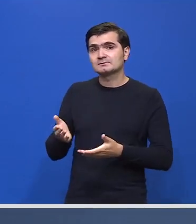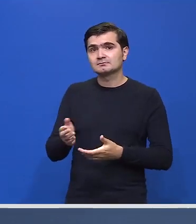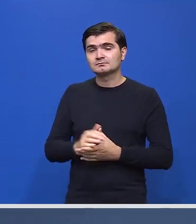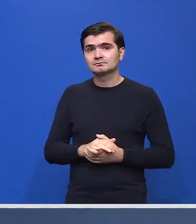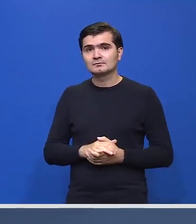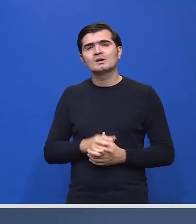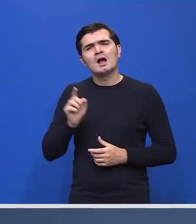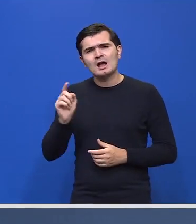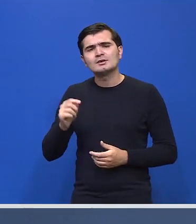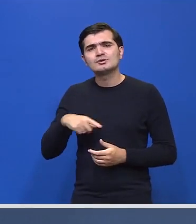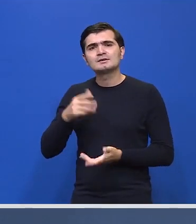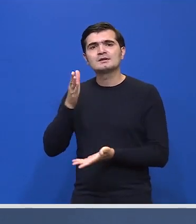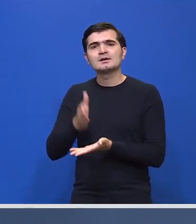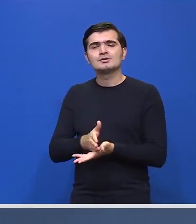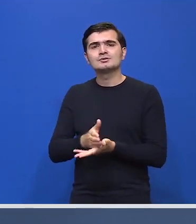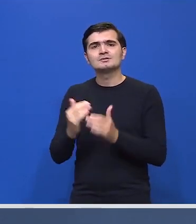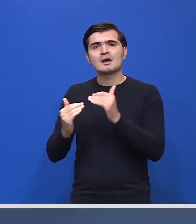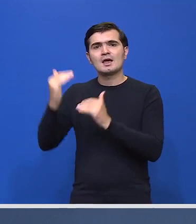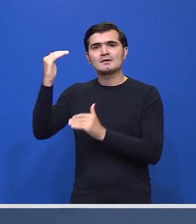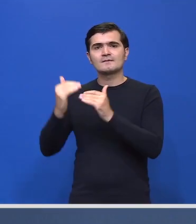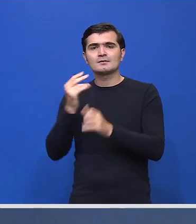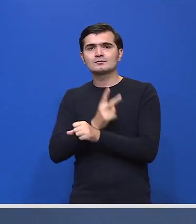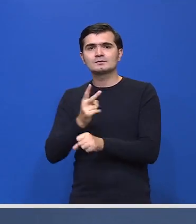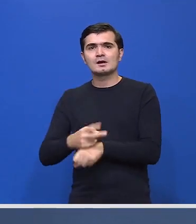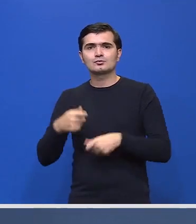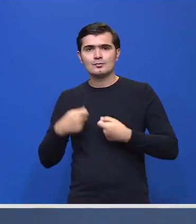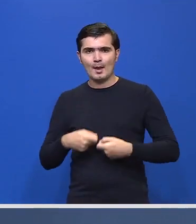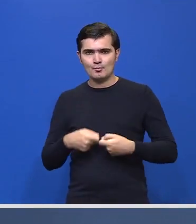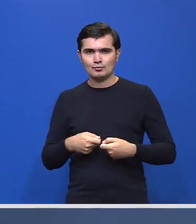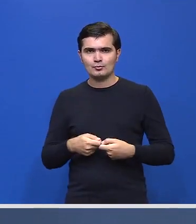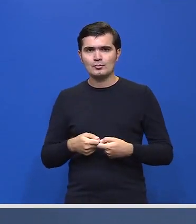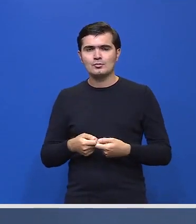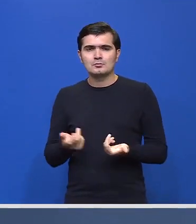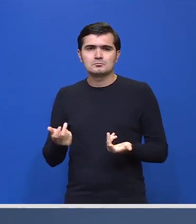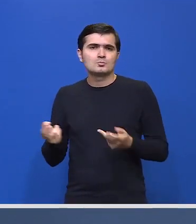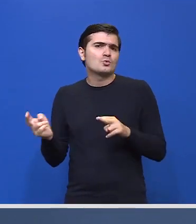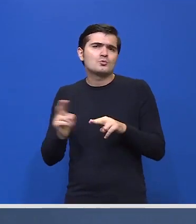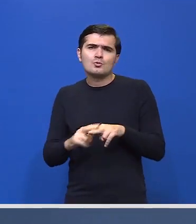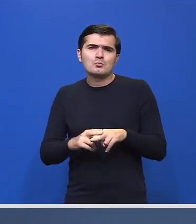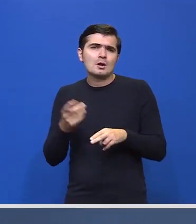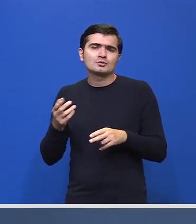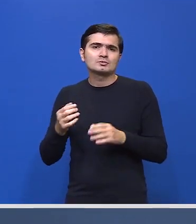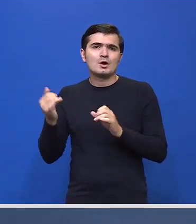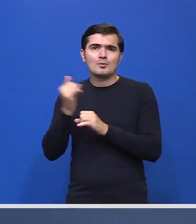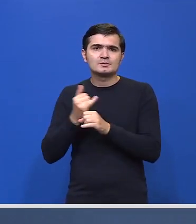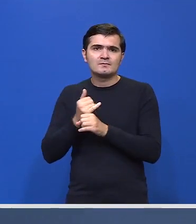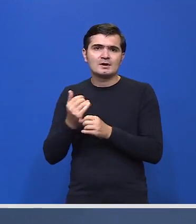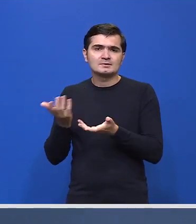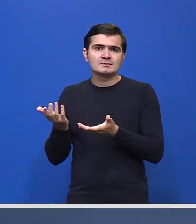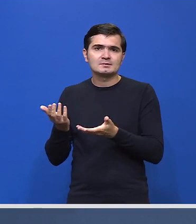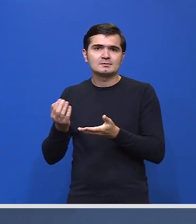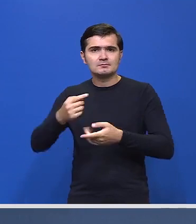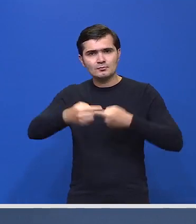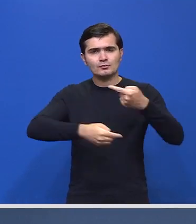aici decizia este la nivelul statului membru cum aceste observații în procesul de